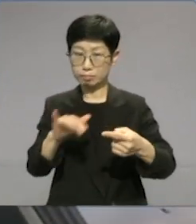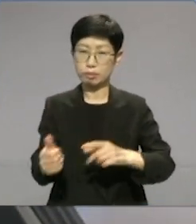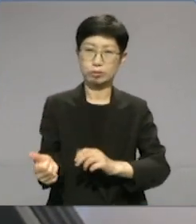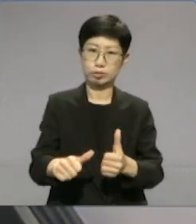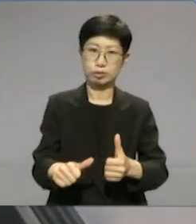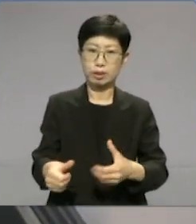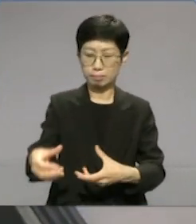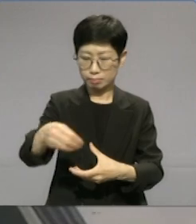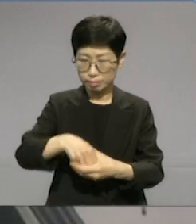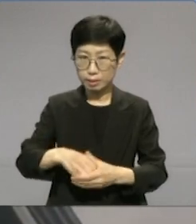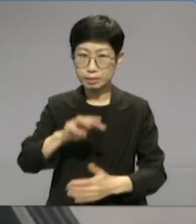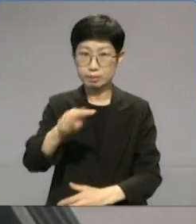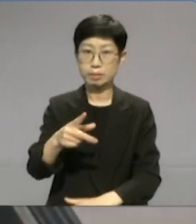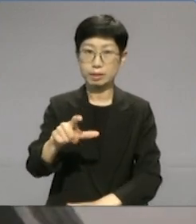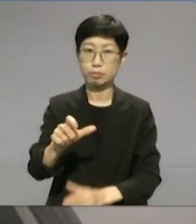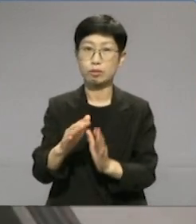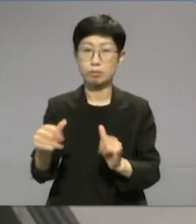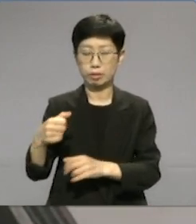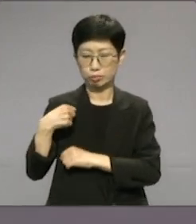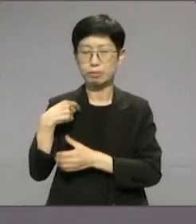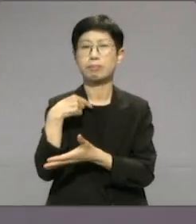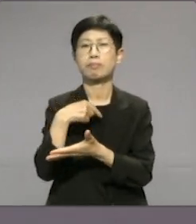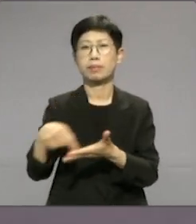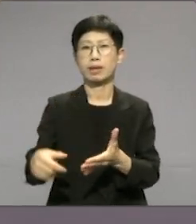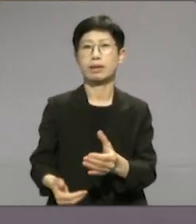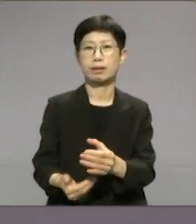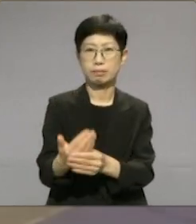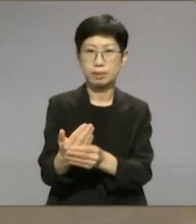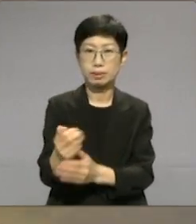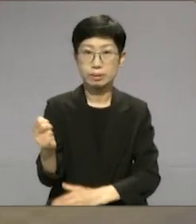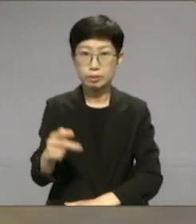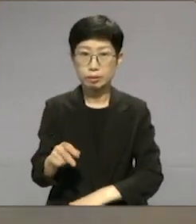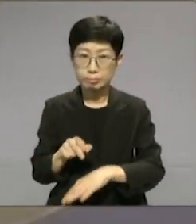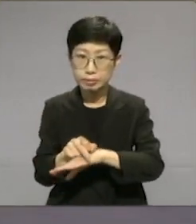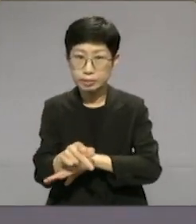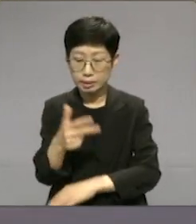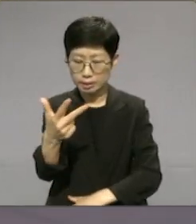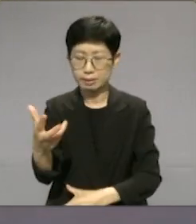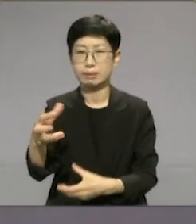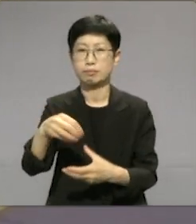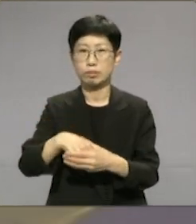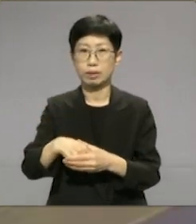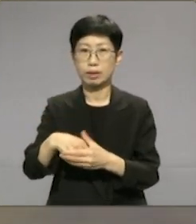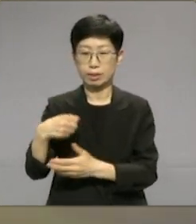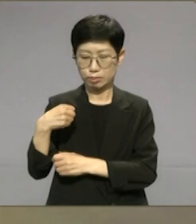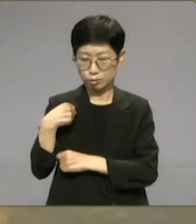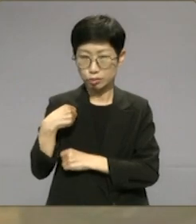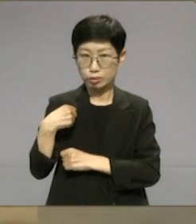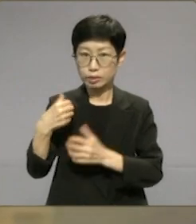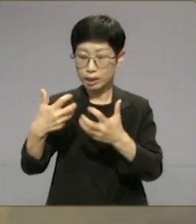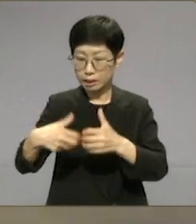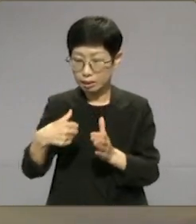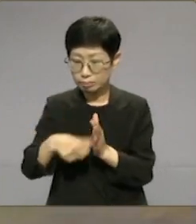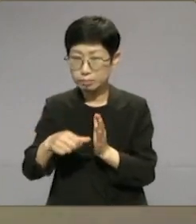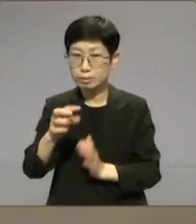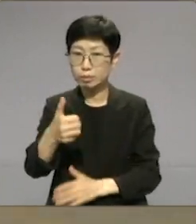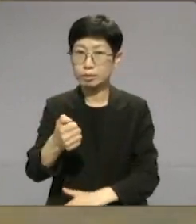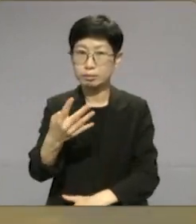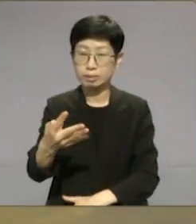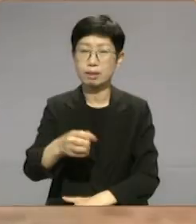등 315명의 병력 손실을 겪었으며 전차 일대를 포함해 네대의 군장 를 잃었다고